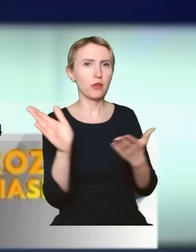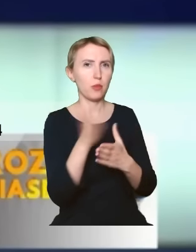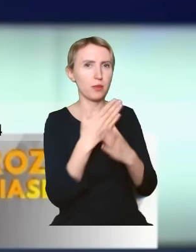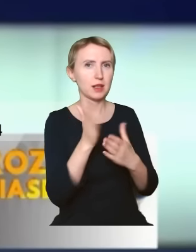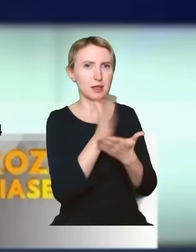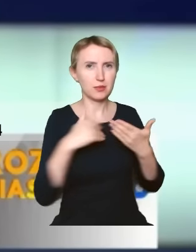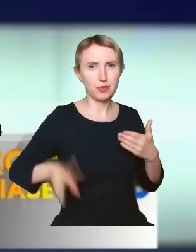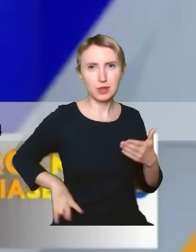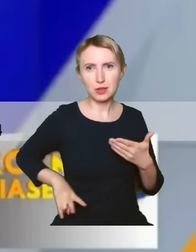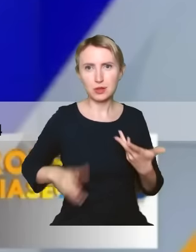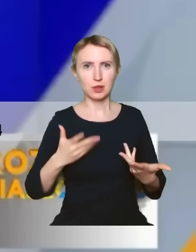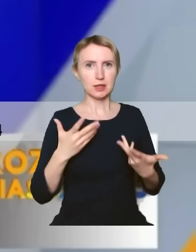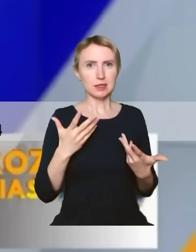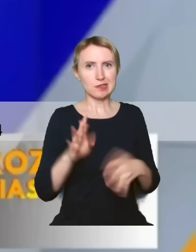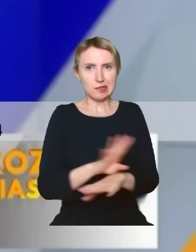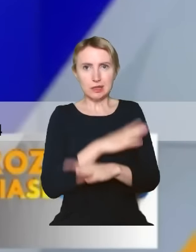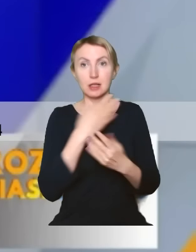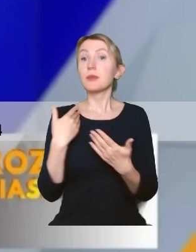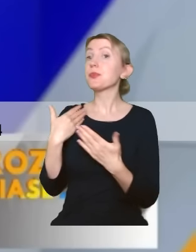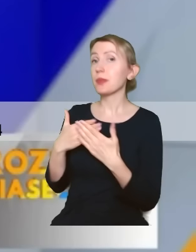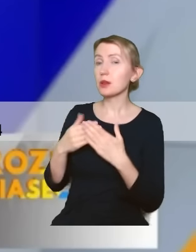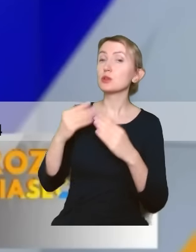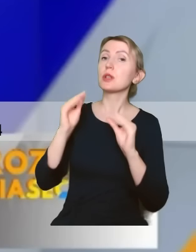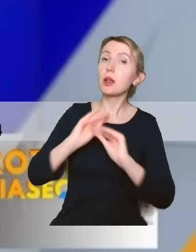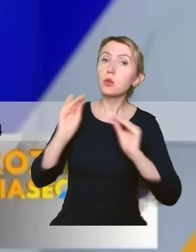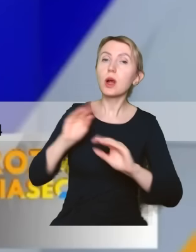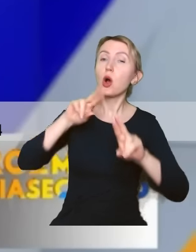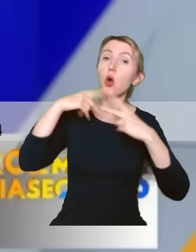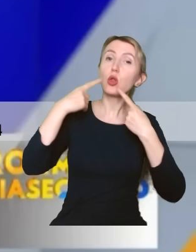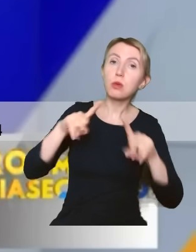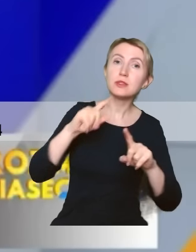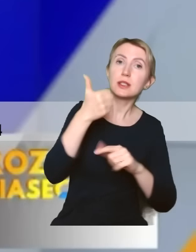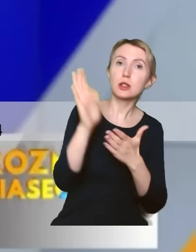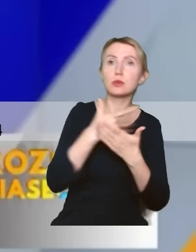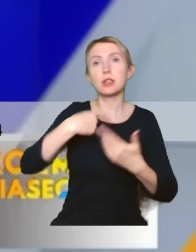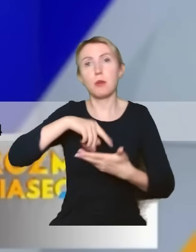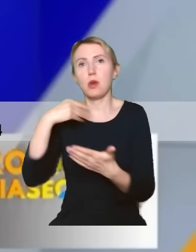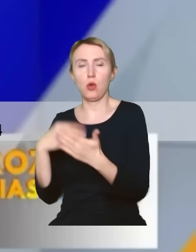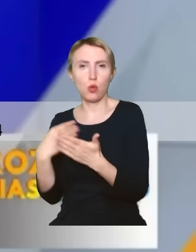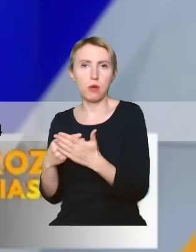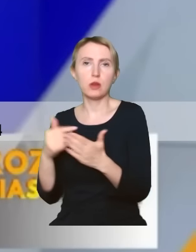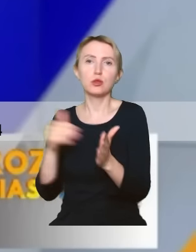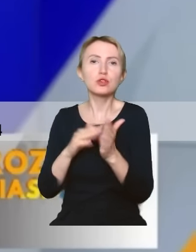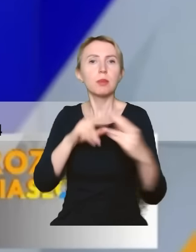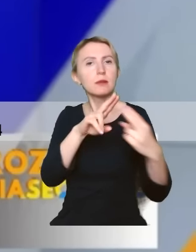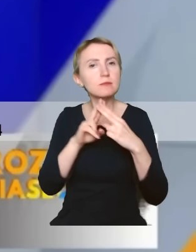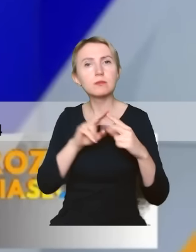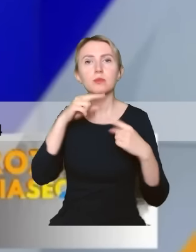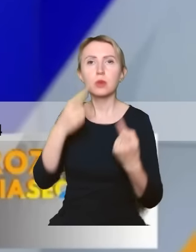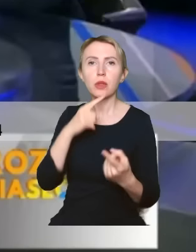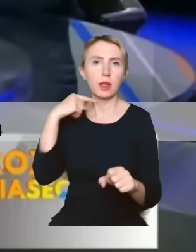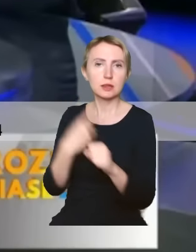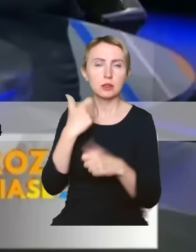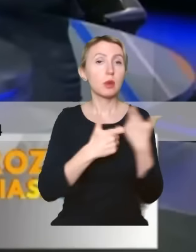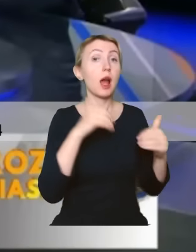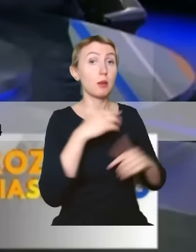zimny pot na plecach. Tak, dlatego że edukacja odpowiada za jedną część, a my za tą część zakupową. No trzeba z kimś rozmawiać, żeby powiedzieć, położyć na stole decyzję. Ale można